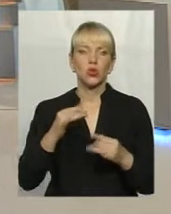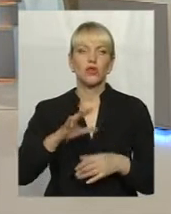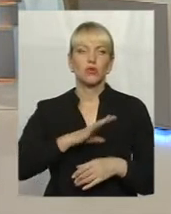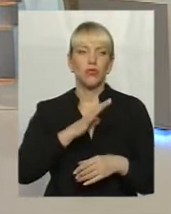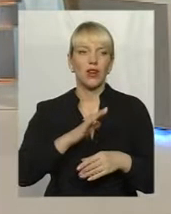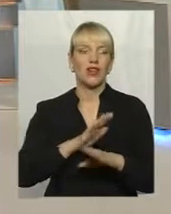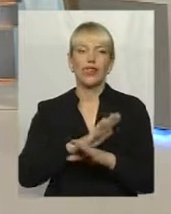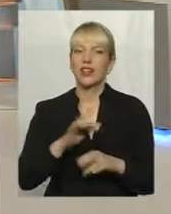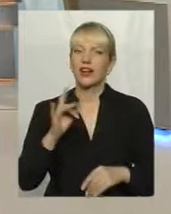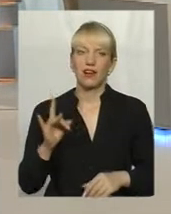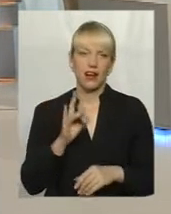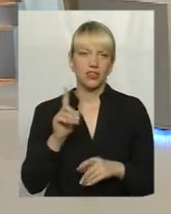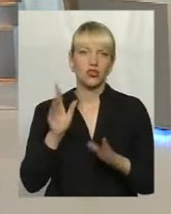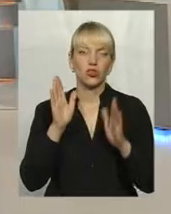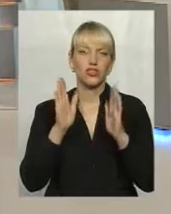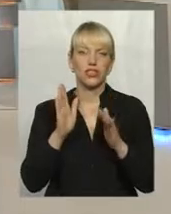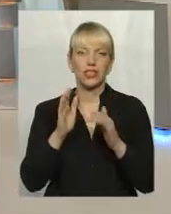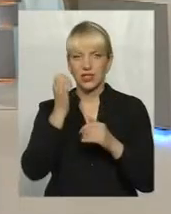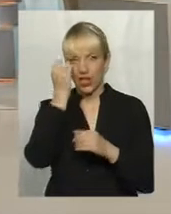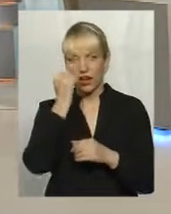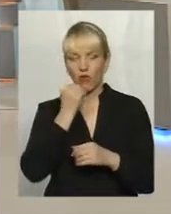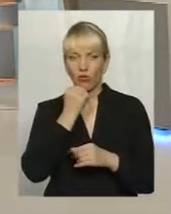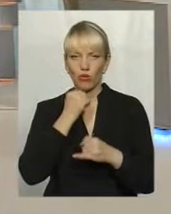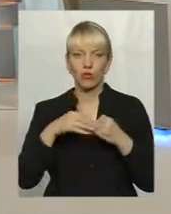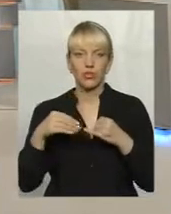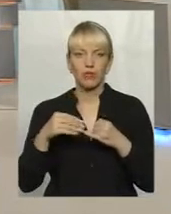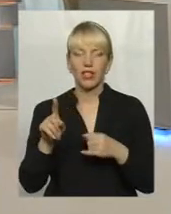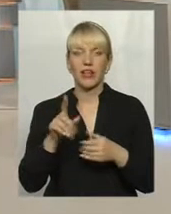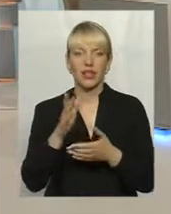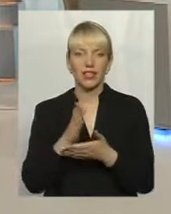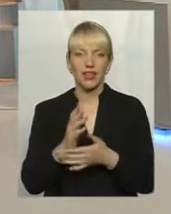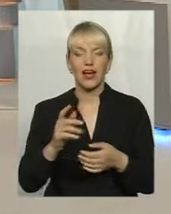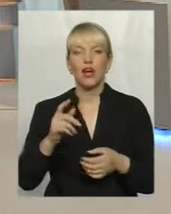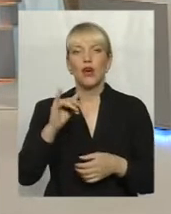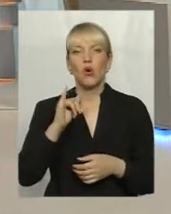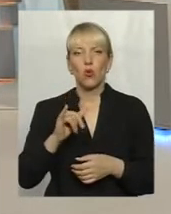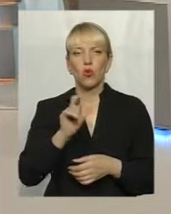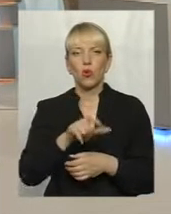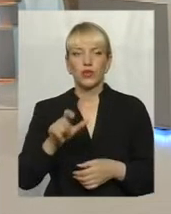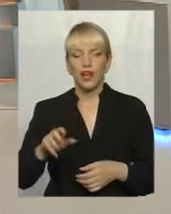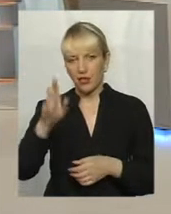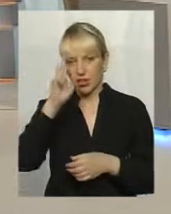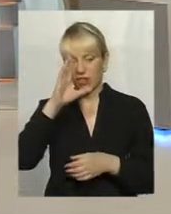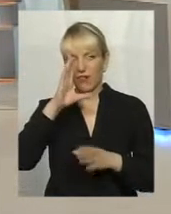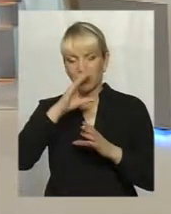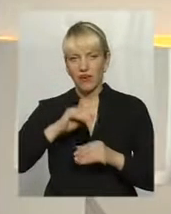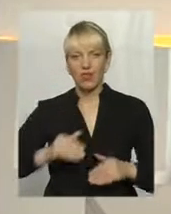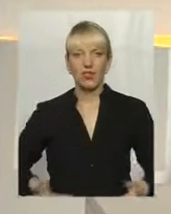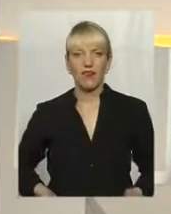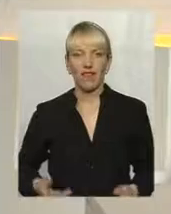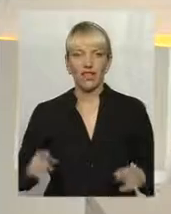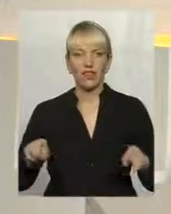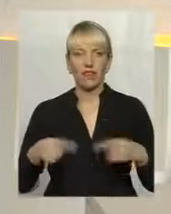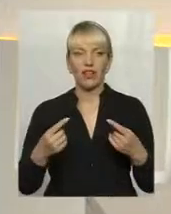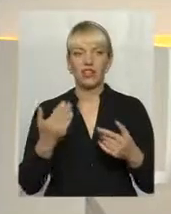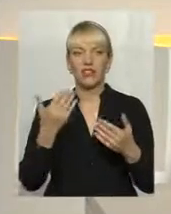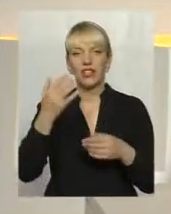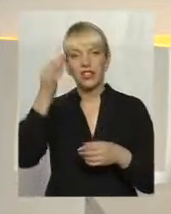не раз, що тільки за рахунок землі, яка є в українських людей, державі вдавалося виживати. От ви згадали про страхи